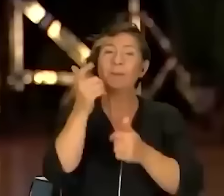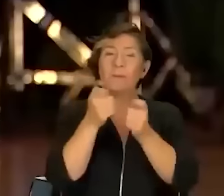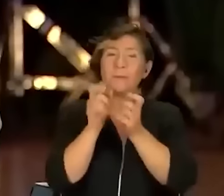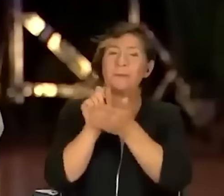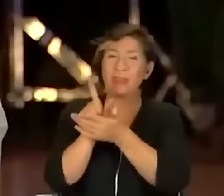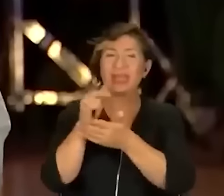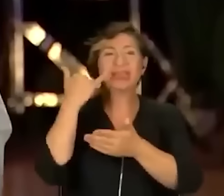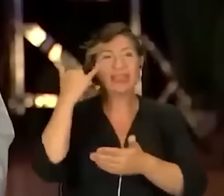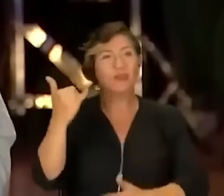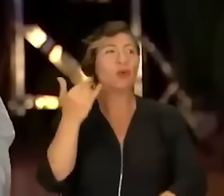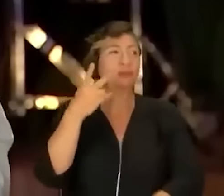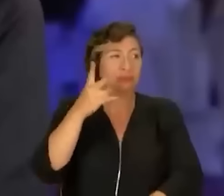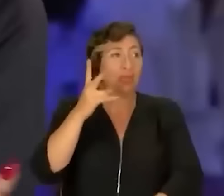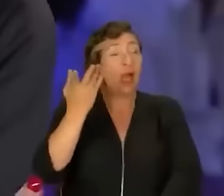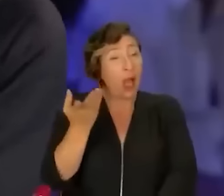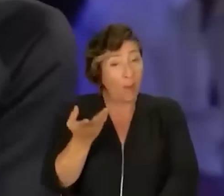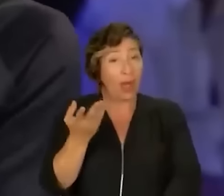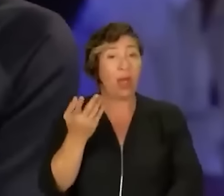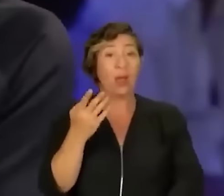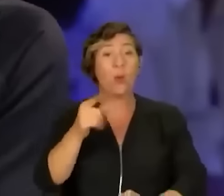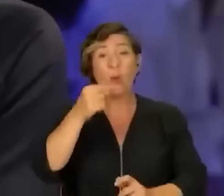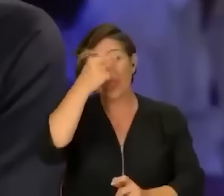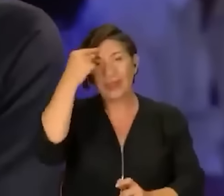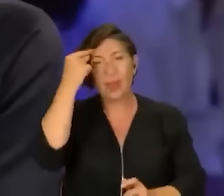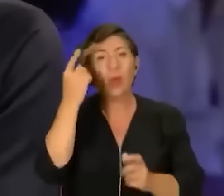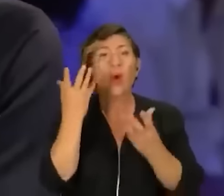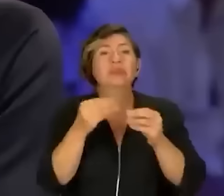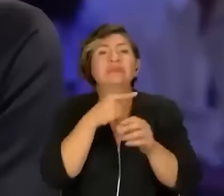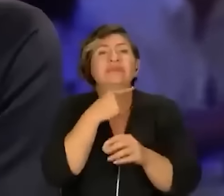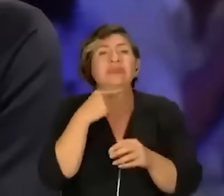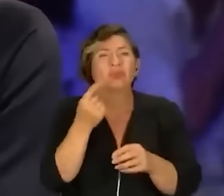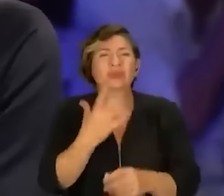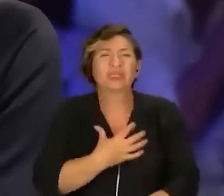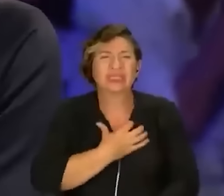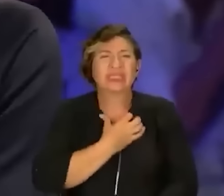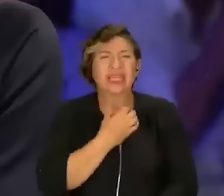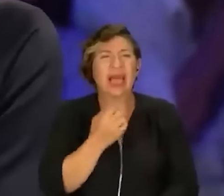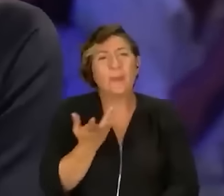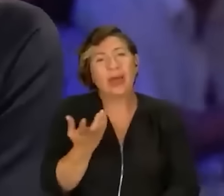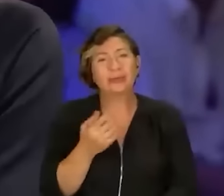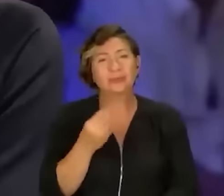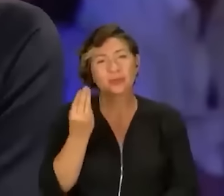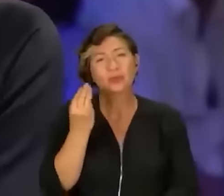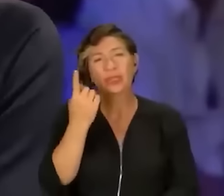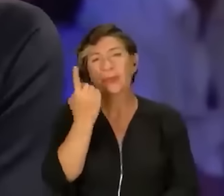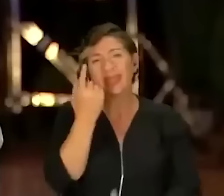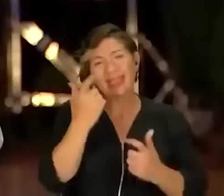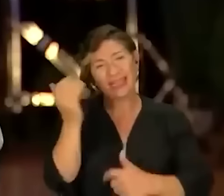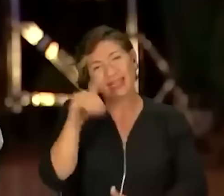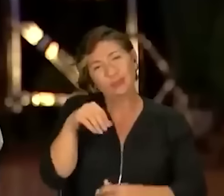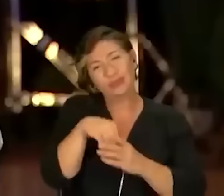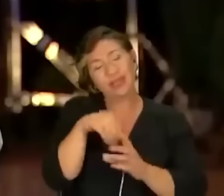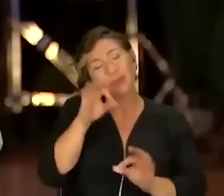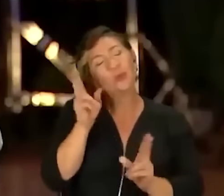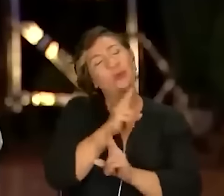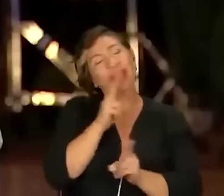mail atarsın, telefon açarsın falan. O ihtimallerin söz konusu değil. O biraz acıklı ama güzel bir aileden geldiğim için